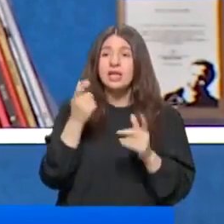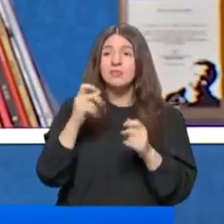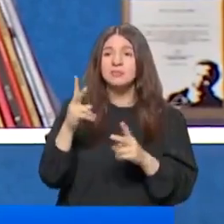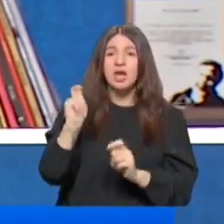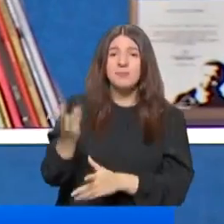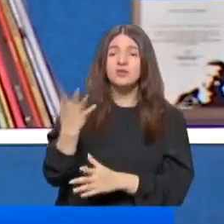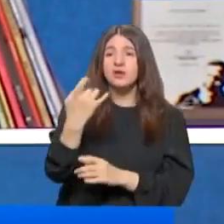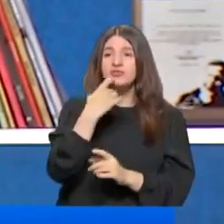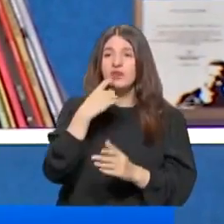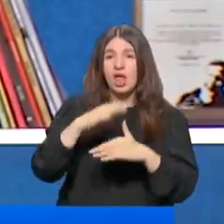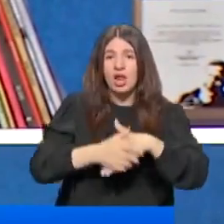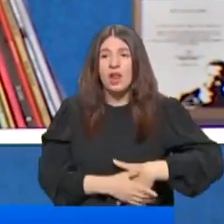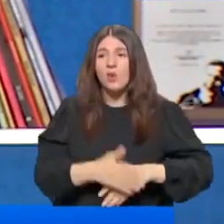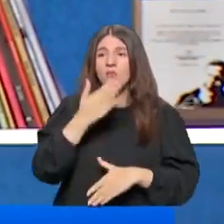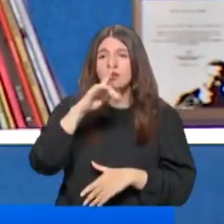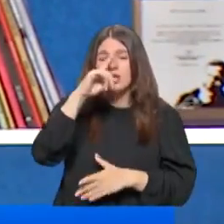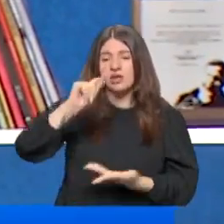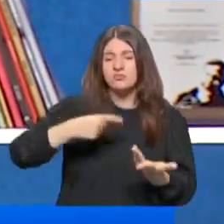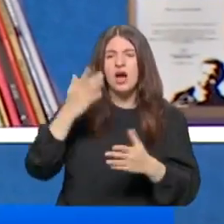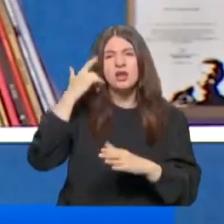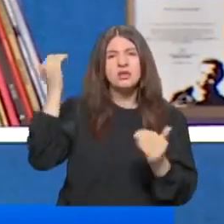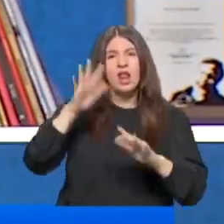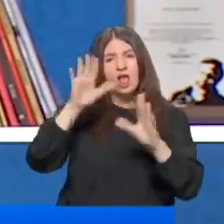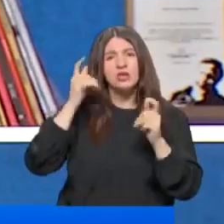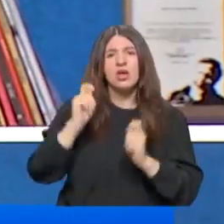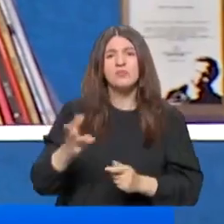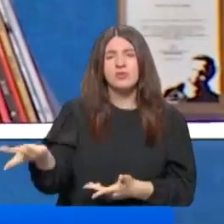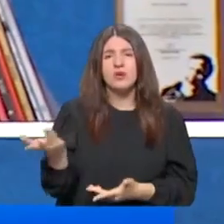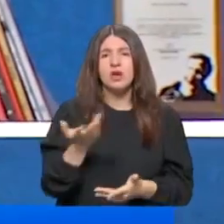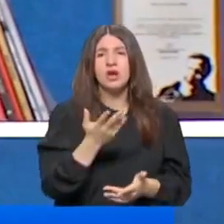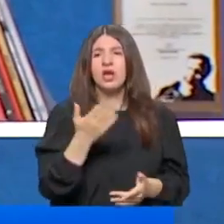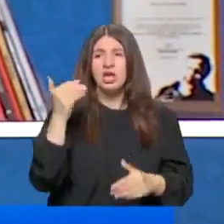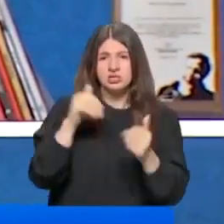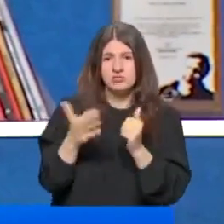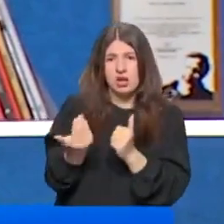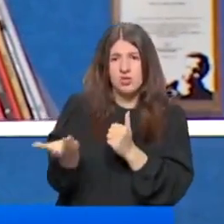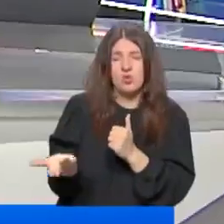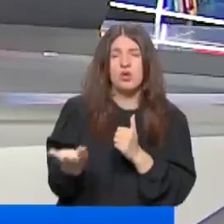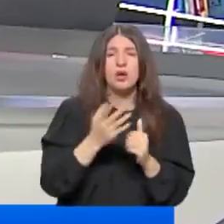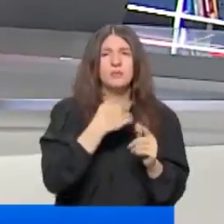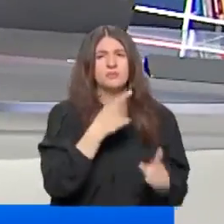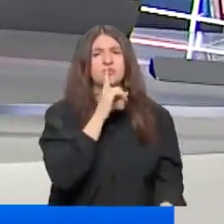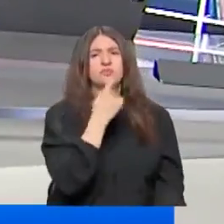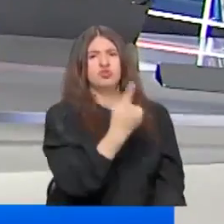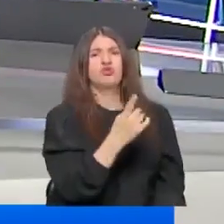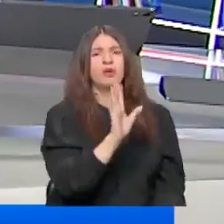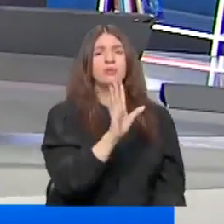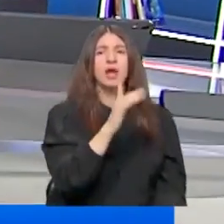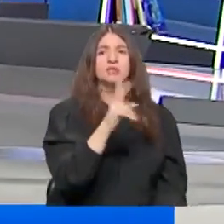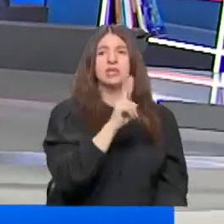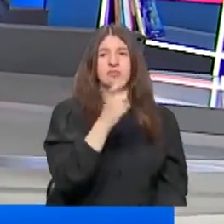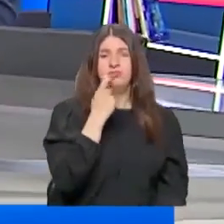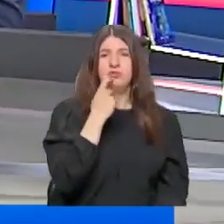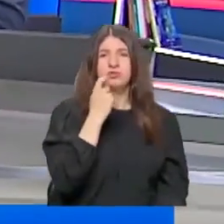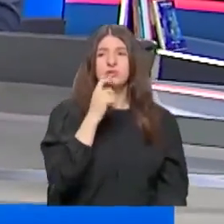yapabilse yapar 4 yıldır elini tutan yok hepimiz Ali aklıma gelen her şeyi yapıyorum Efem bir şey soracağım seçimi geliyor istedim ama bir şey diyeceğim şimdi